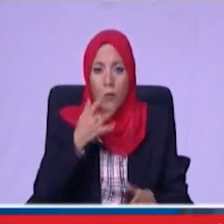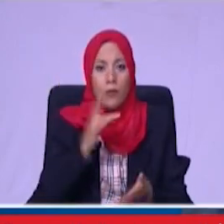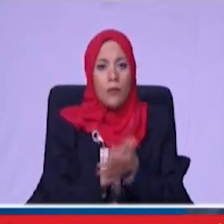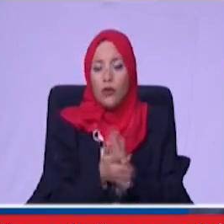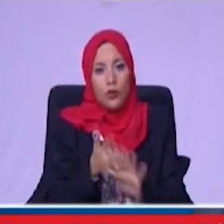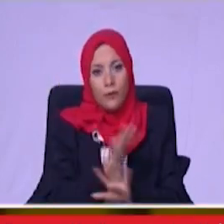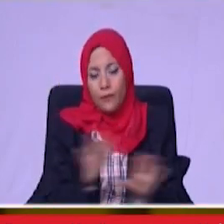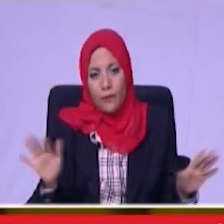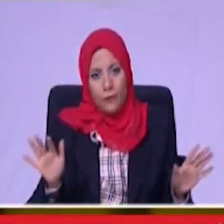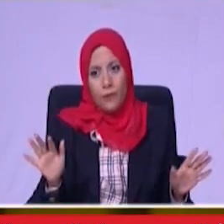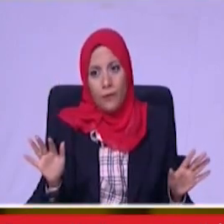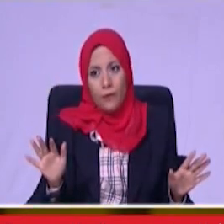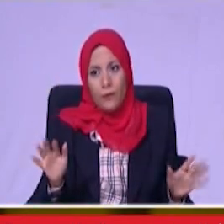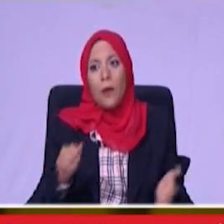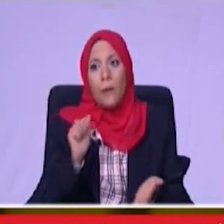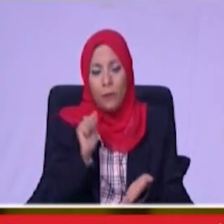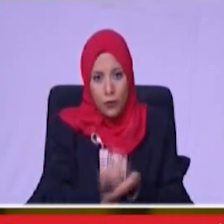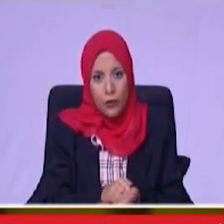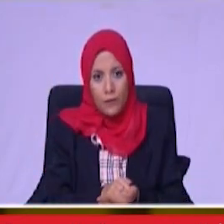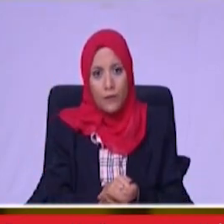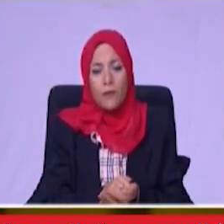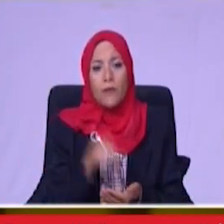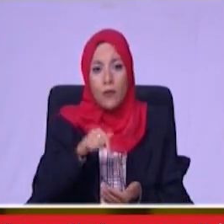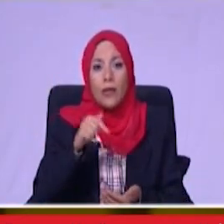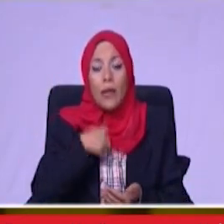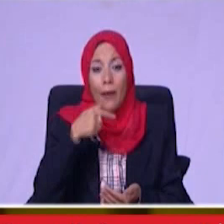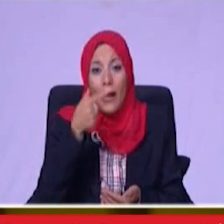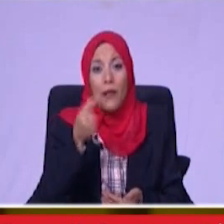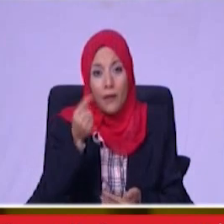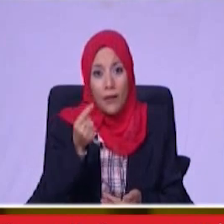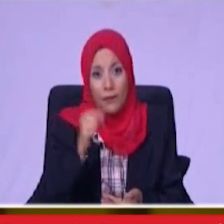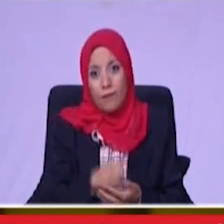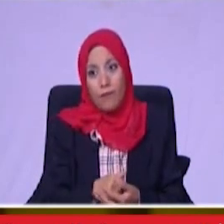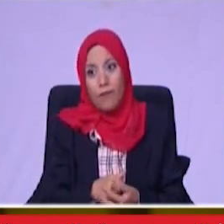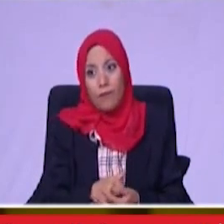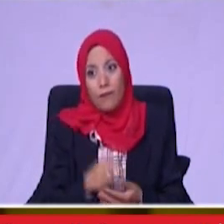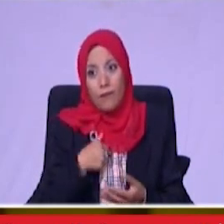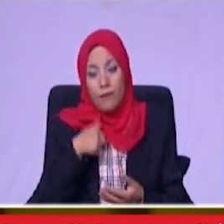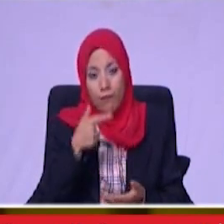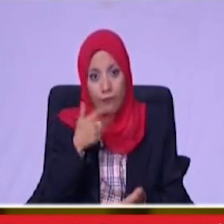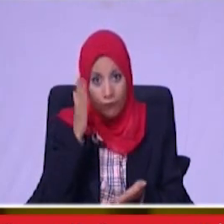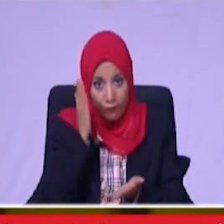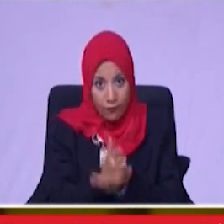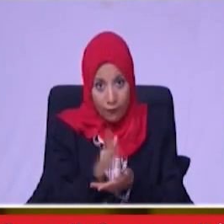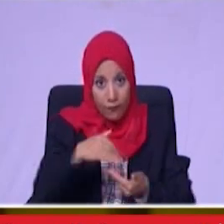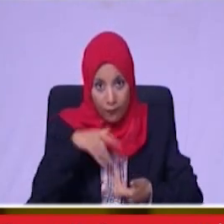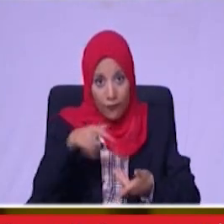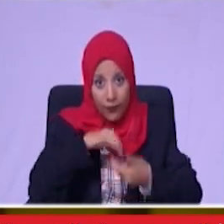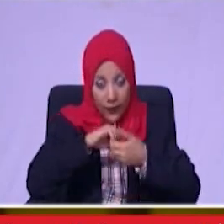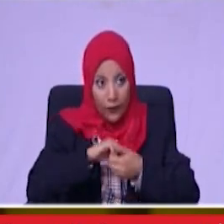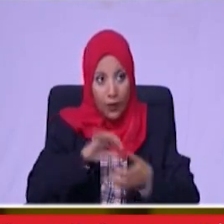خلاص طيب احنا دلوقتي ده اللي بتكلم فيه طب انا اتفقنا كمان على ان دلوقتي